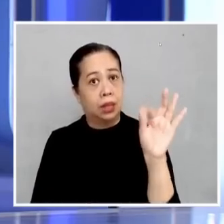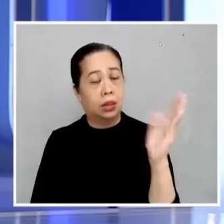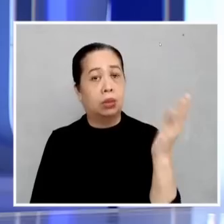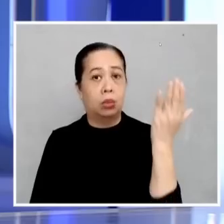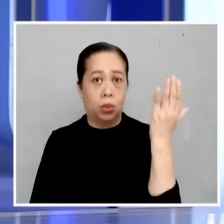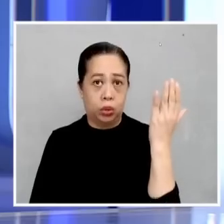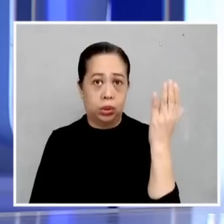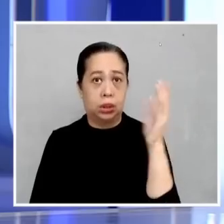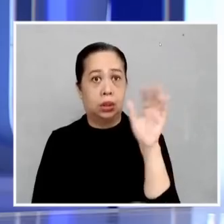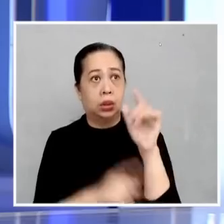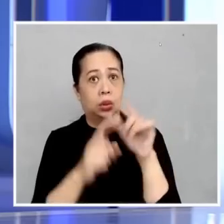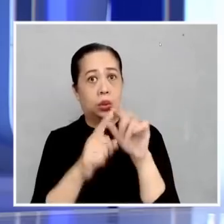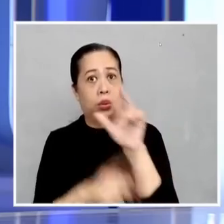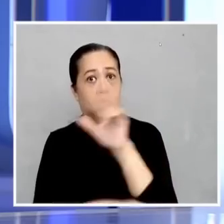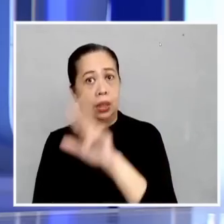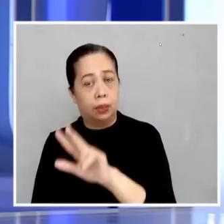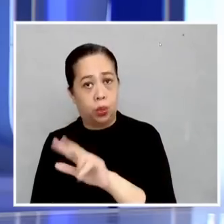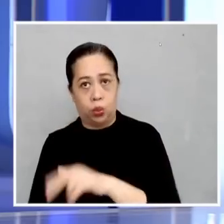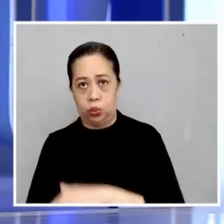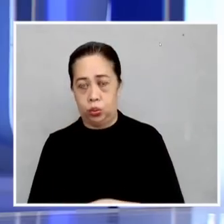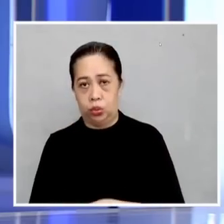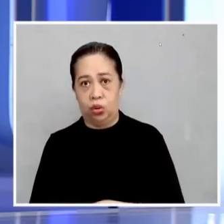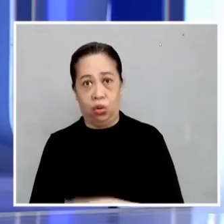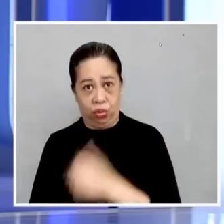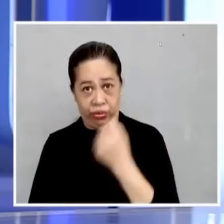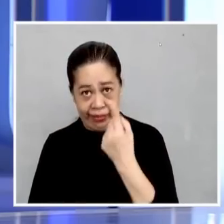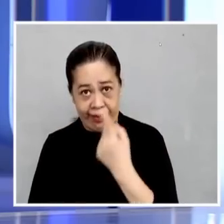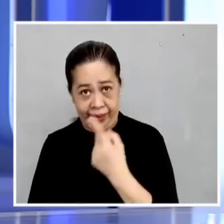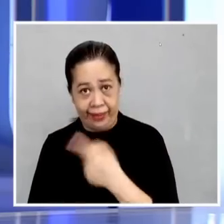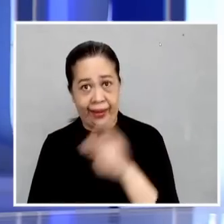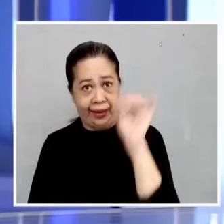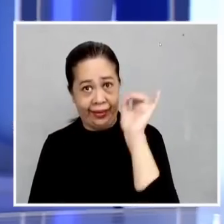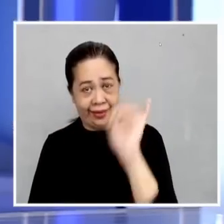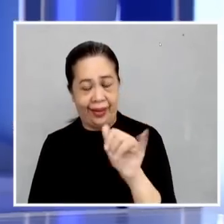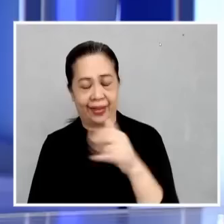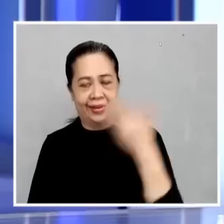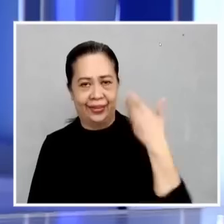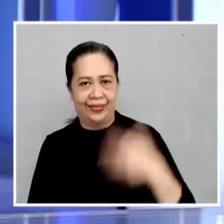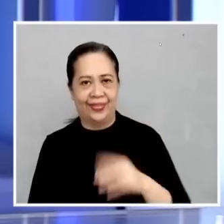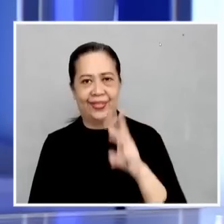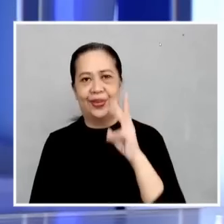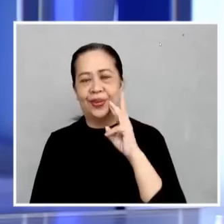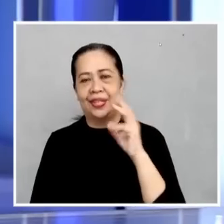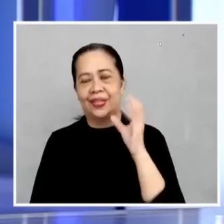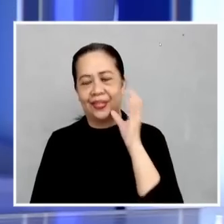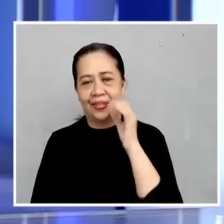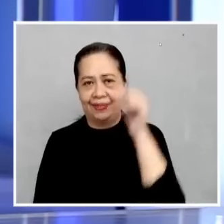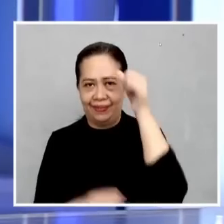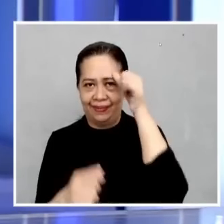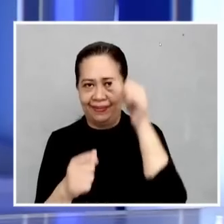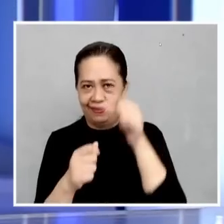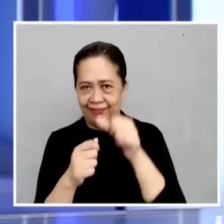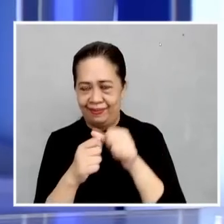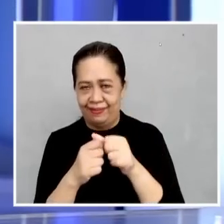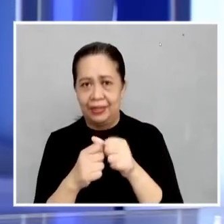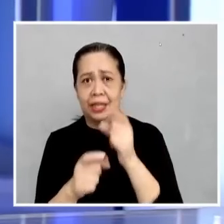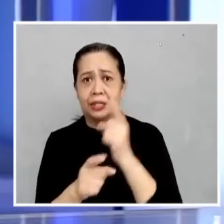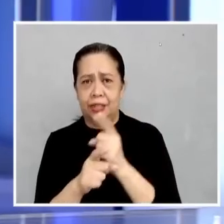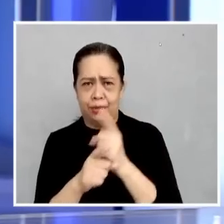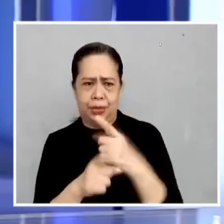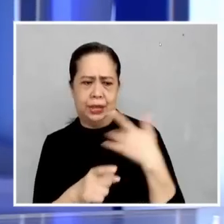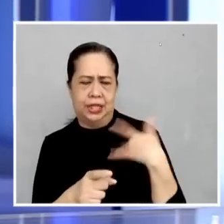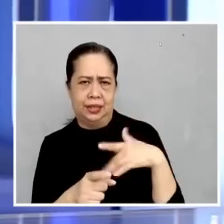hanggang alas 3 ng hapon. Oy, yan! Ako po ang yung Tita Winnie Cordero. Tandaan, sa tamang